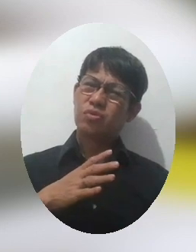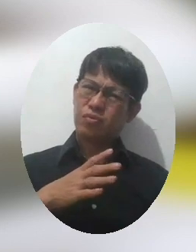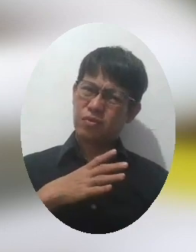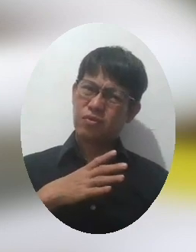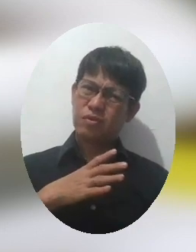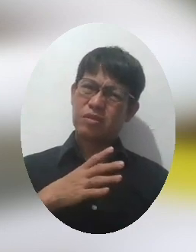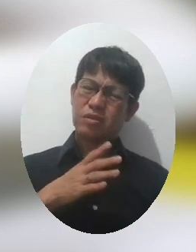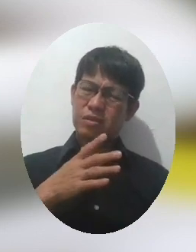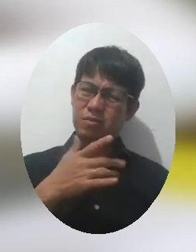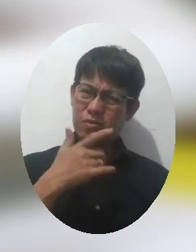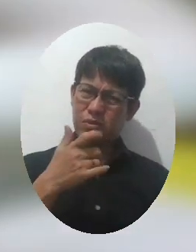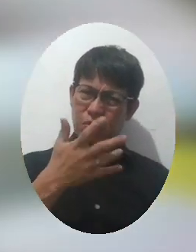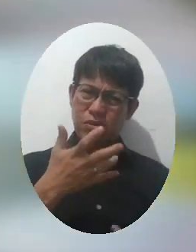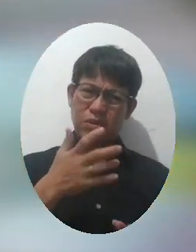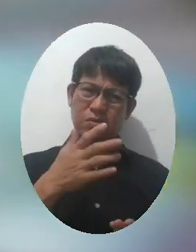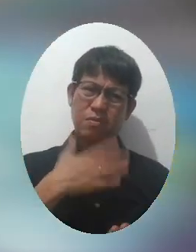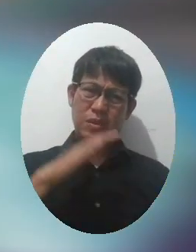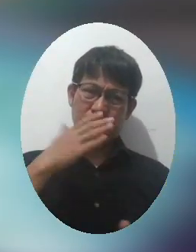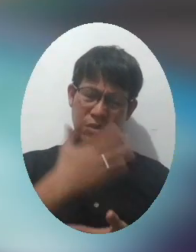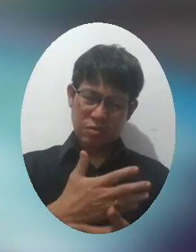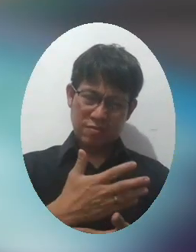siya makulit, masigla,